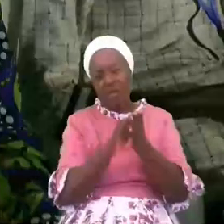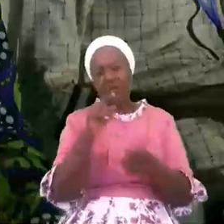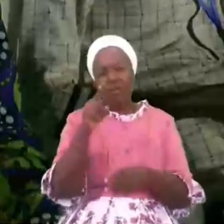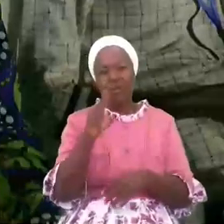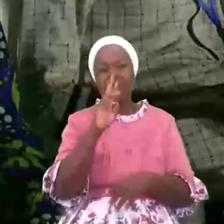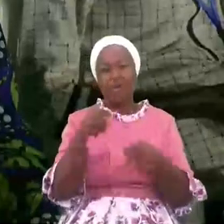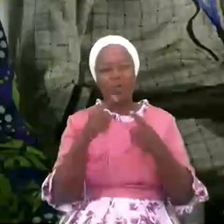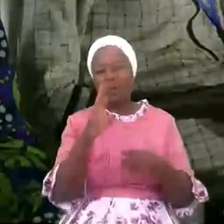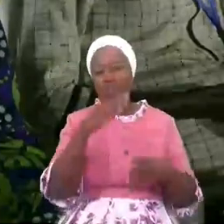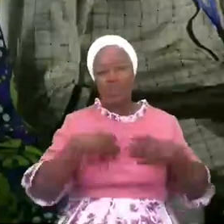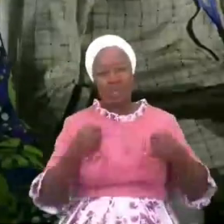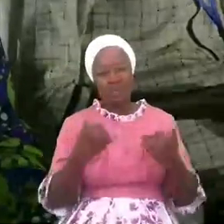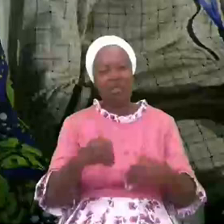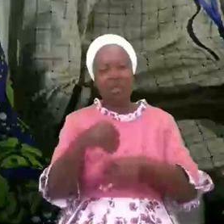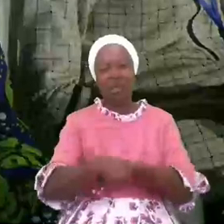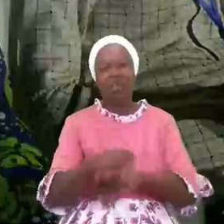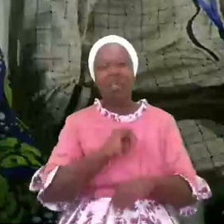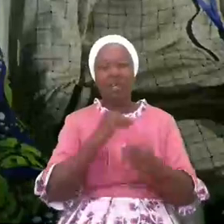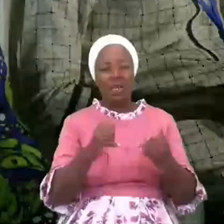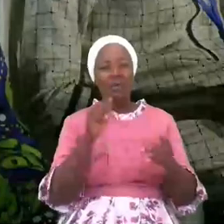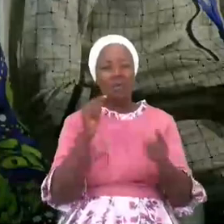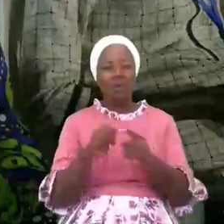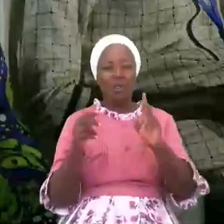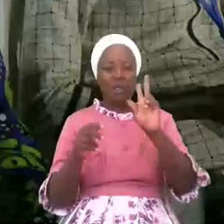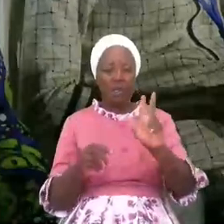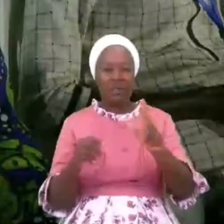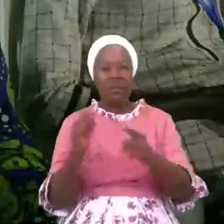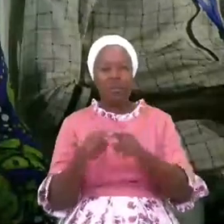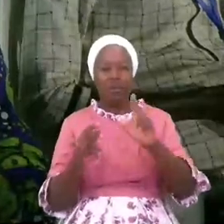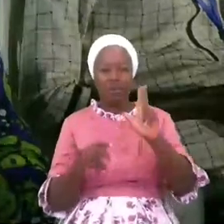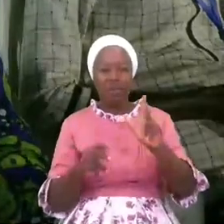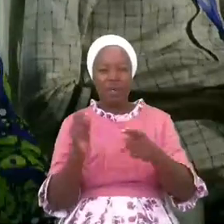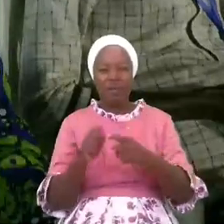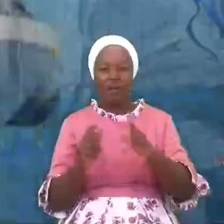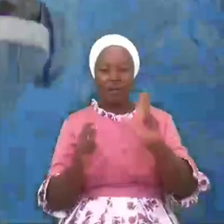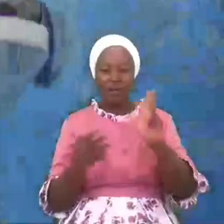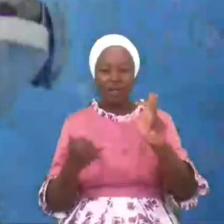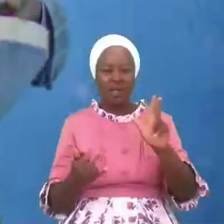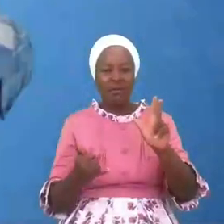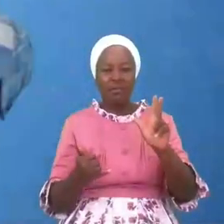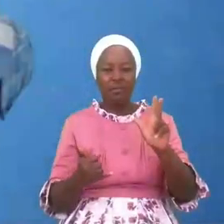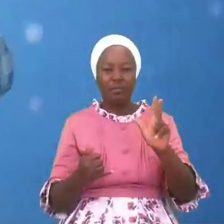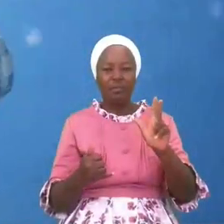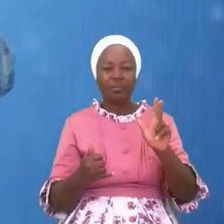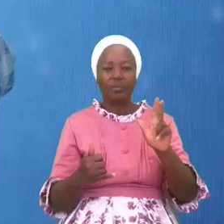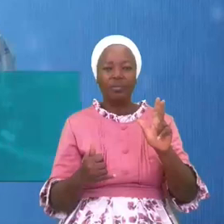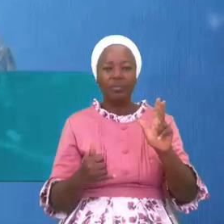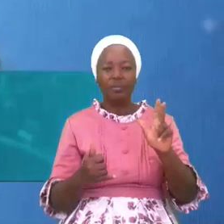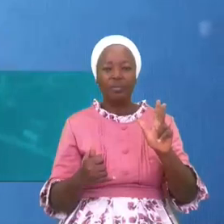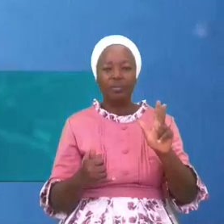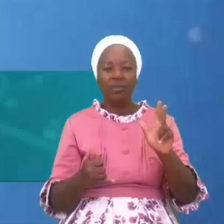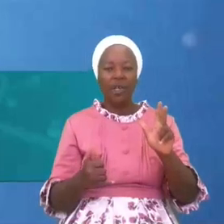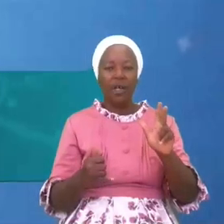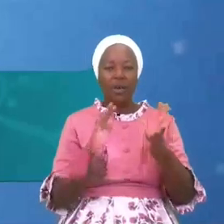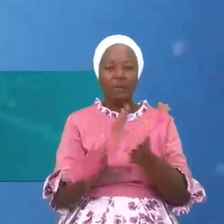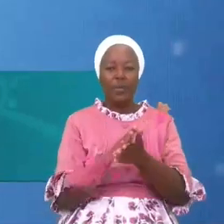seras guéri ce soir. Troisième point maintenant. Troisième point, nous considérons